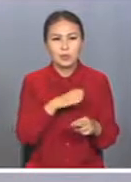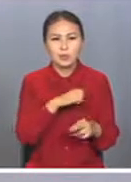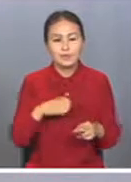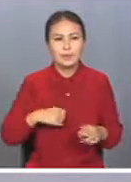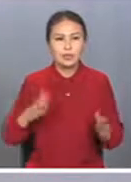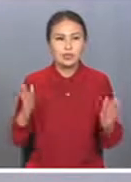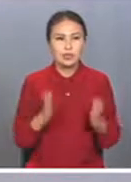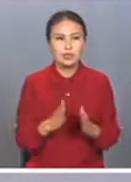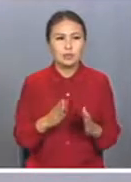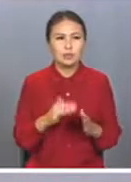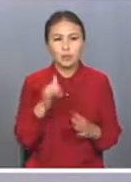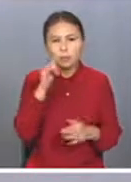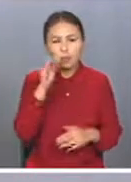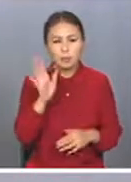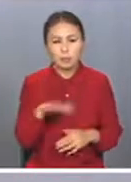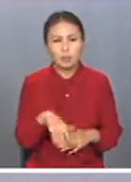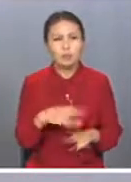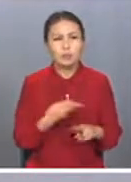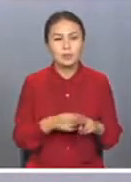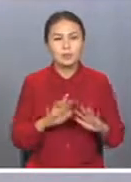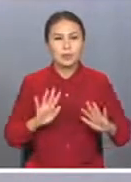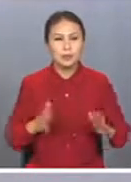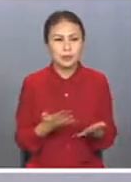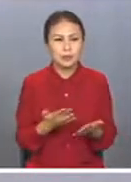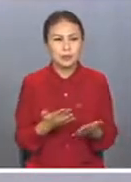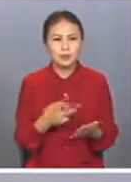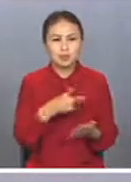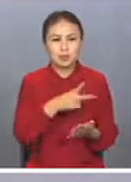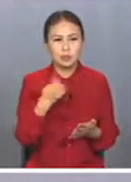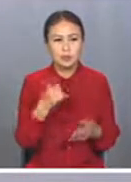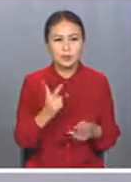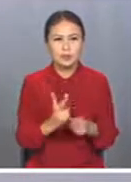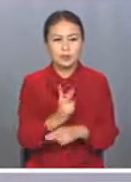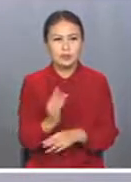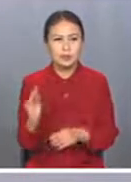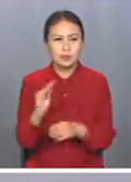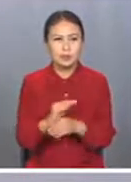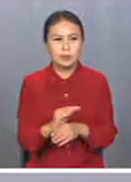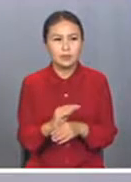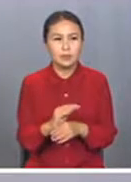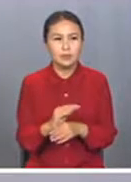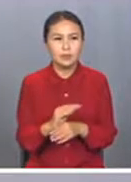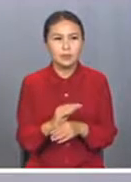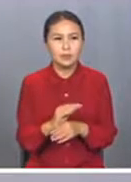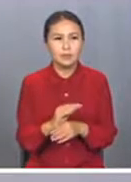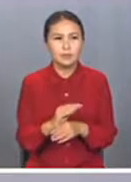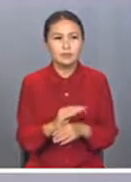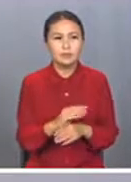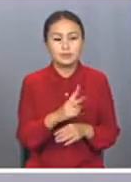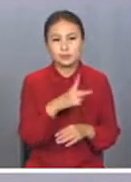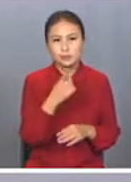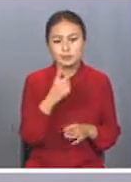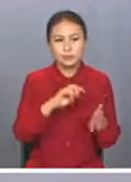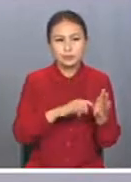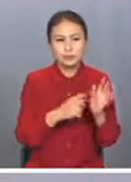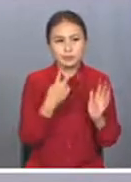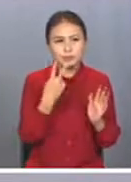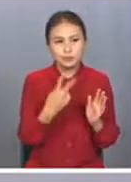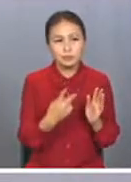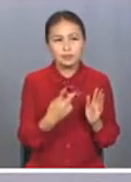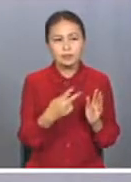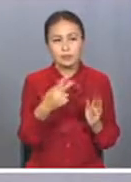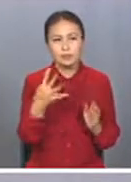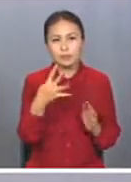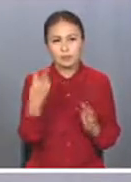eselik bolmaydı. Bunda jağlayda 21'de 2 eselemin. Yani 21'de 2 eselesem 42